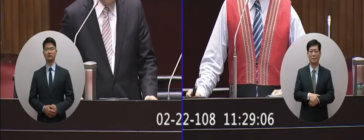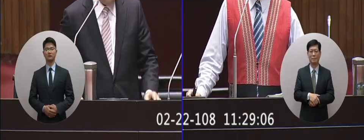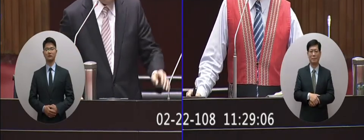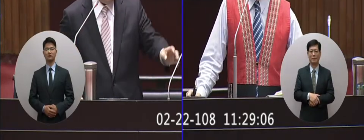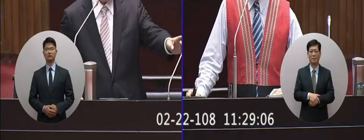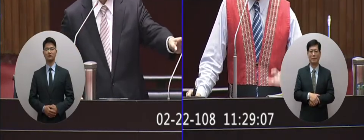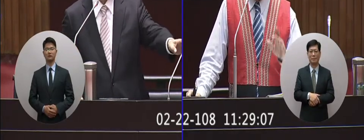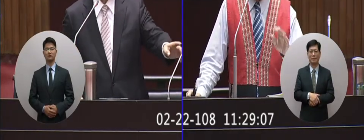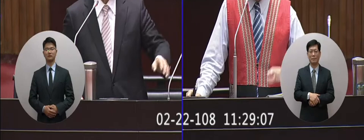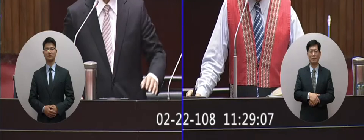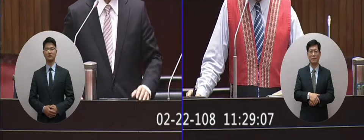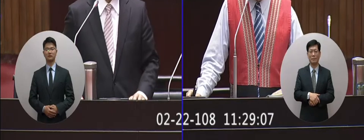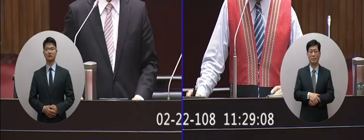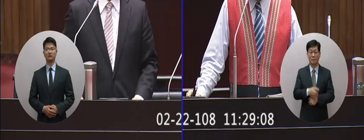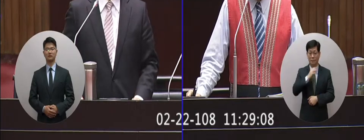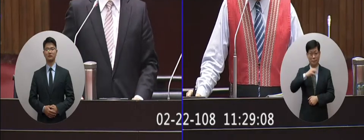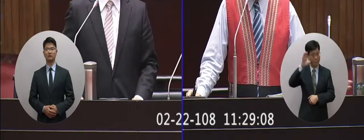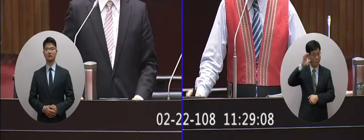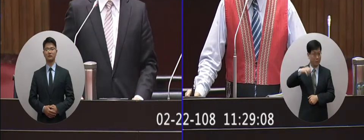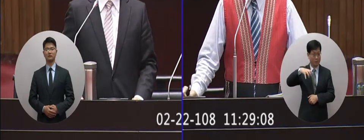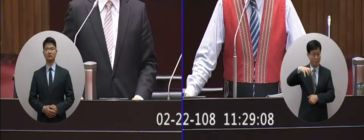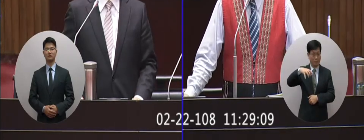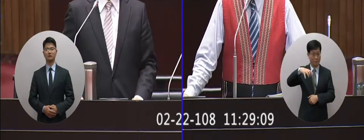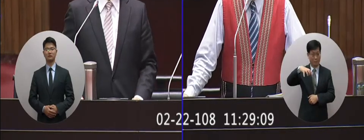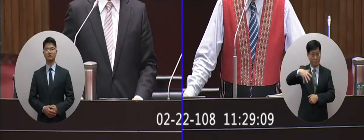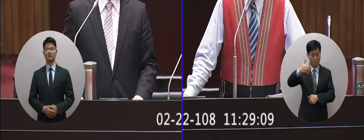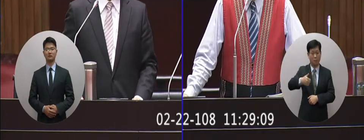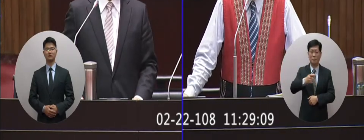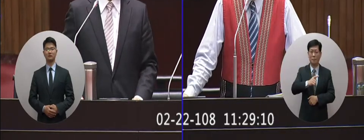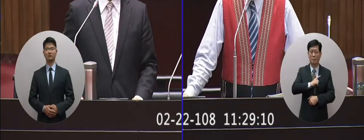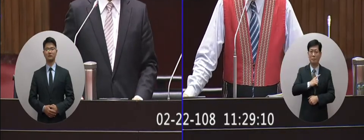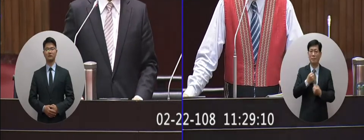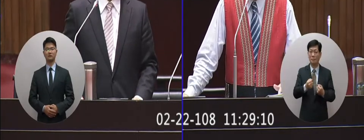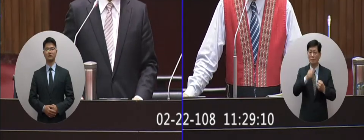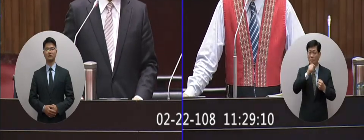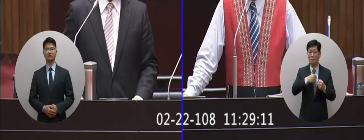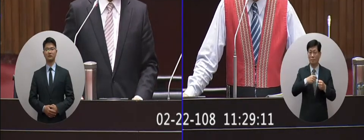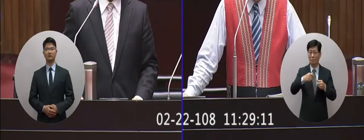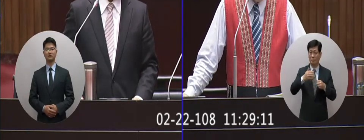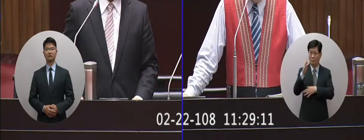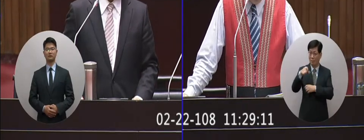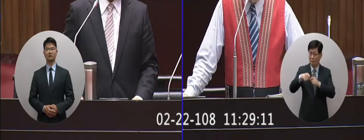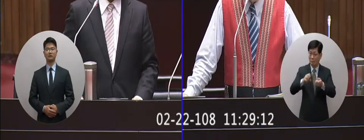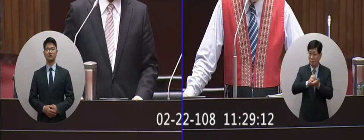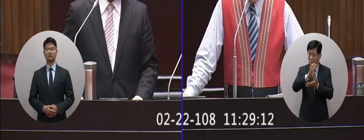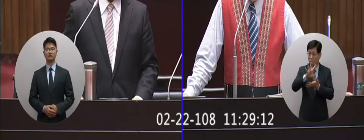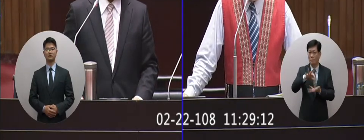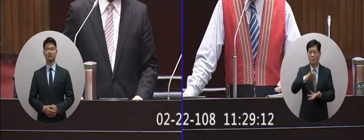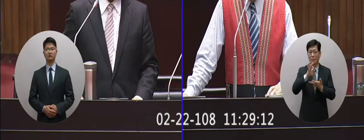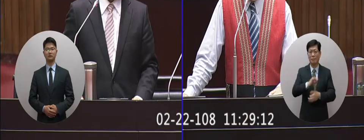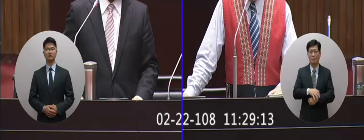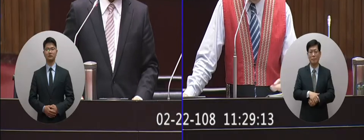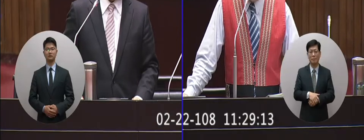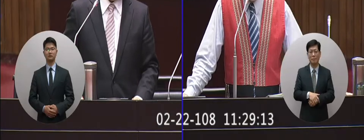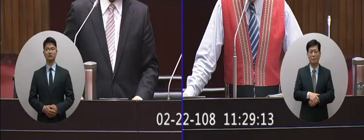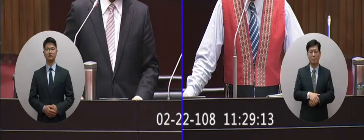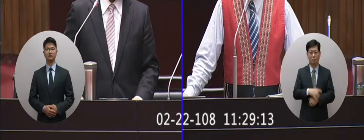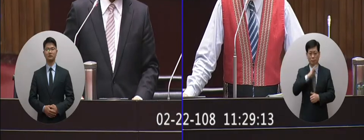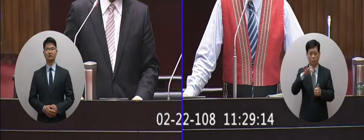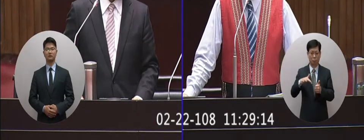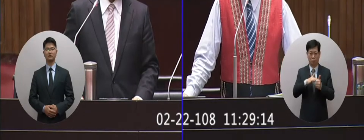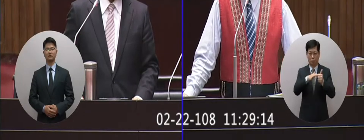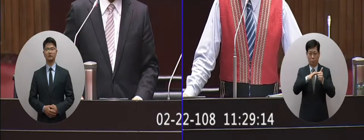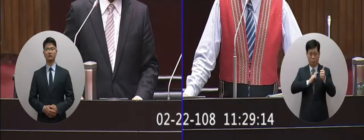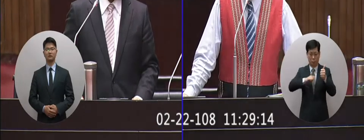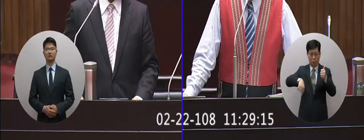们原民那个苏院长，你特别在市政报告的时候特别提到，要带领行